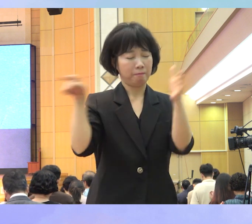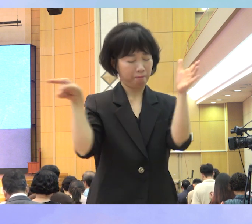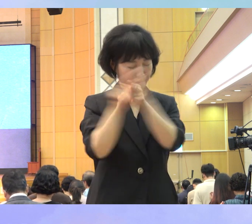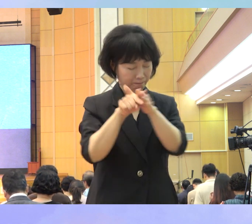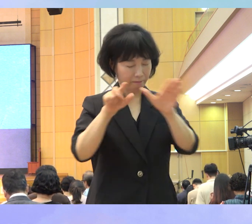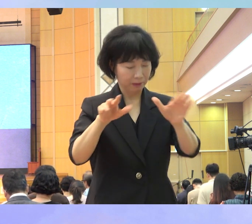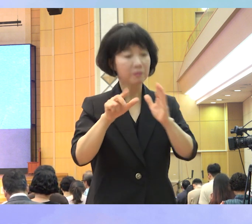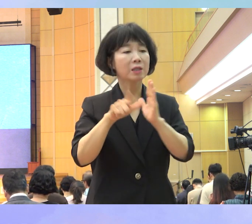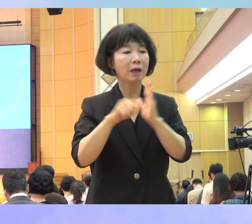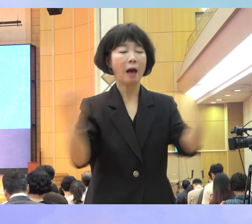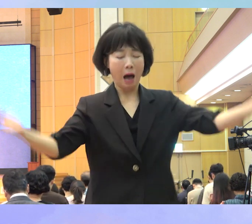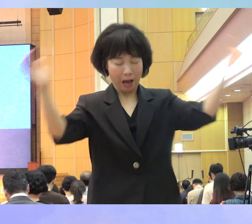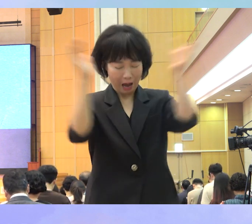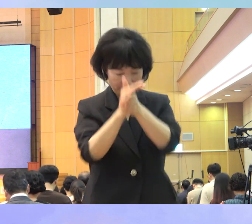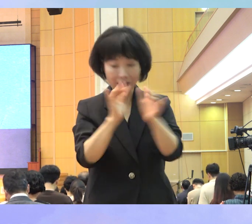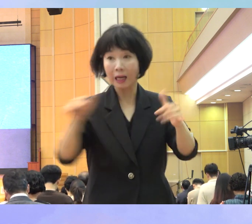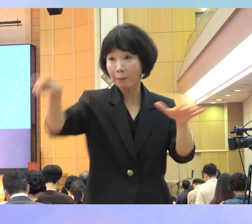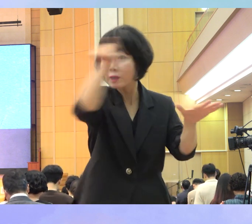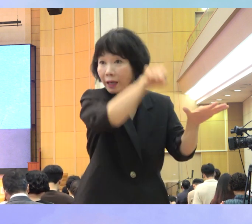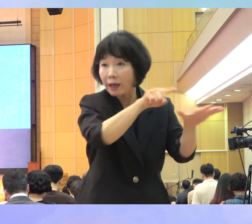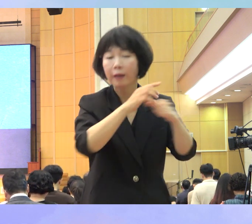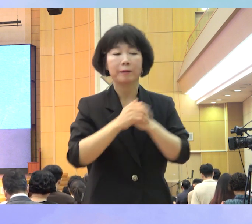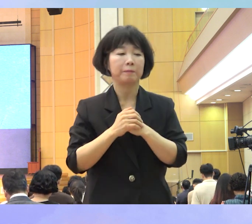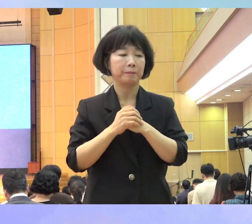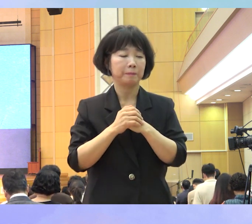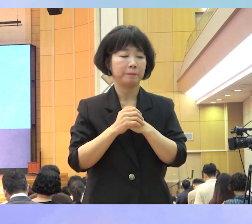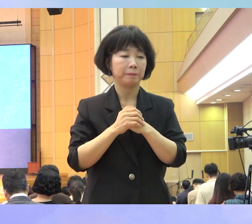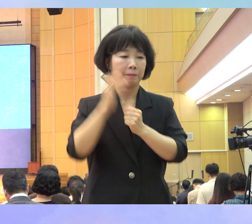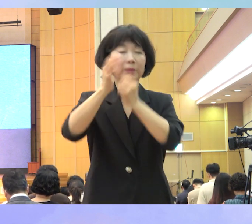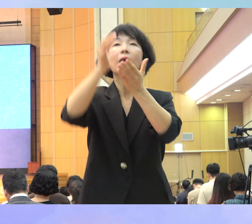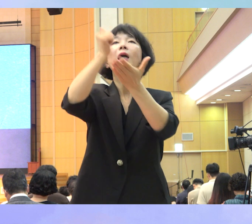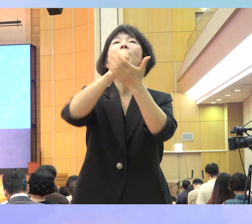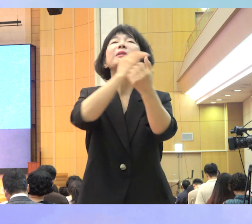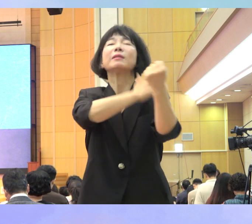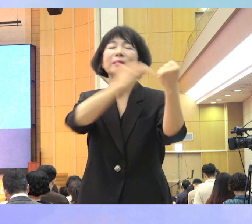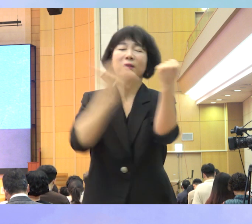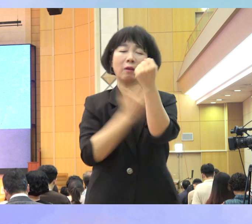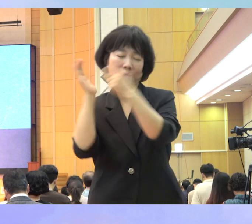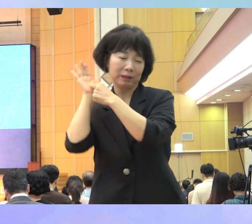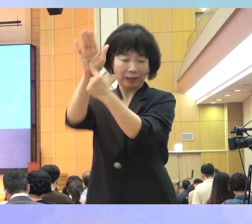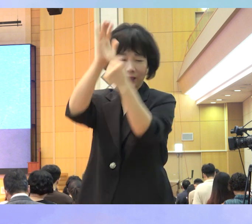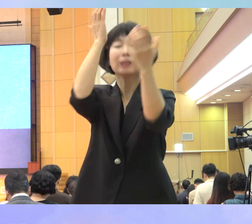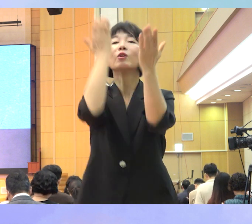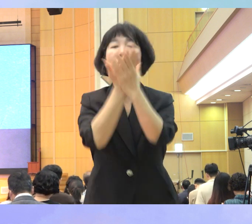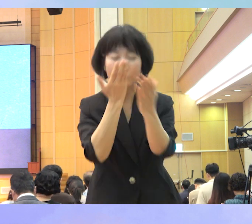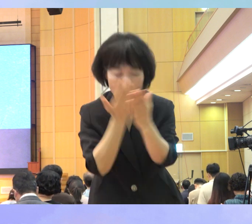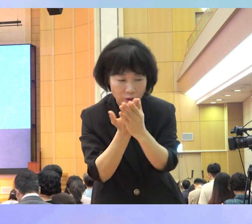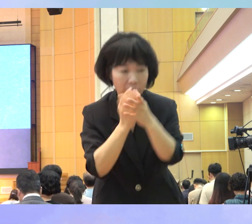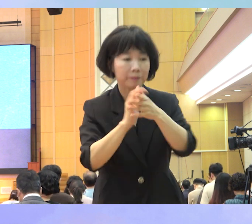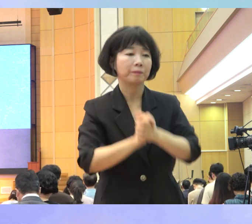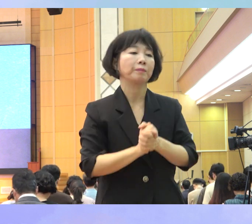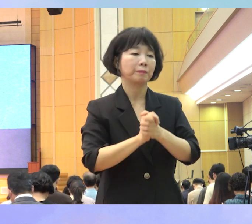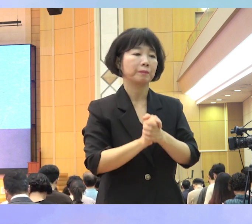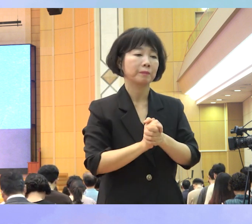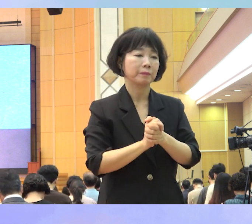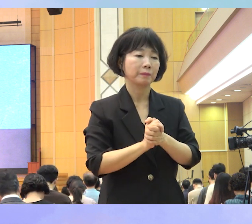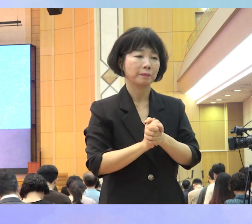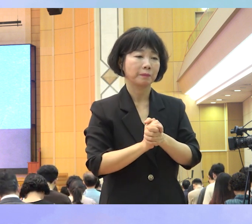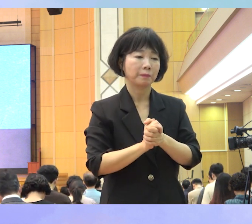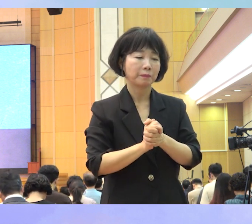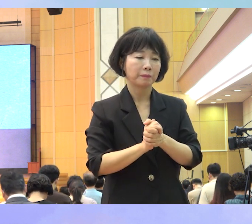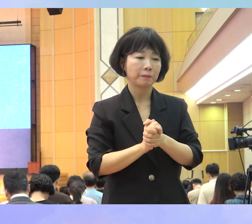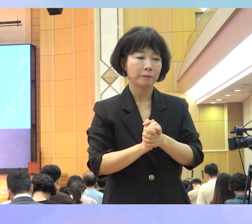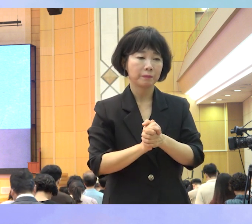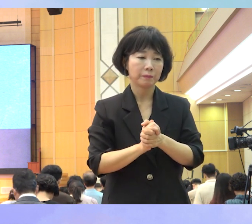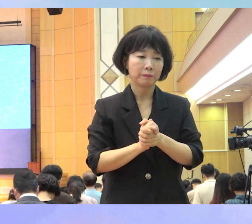믿고 이 시간 아멘한 자에게 하나님의 능력이 나타나게 하여 주시옵소서.